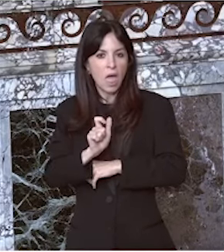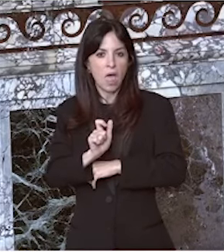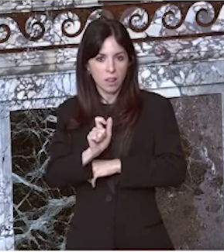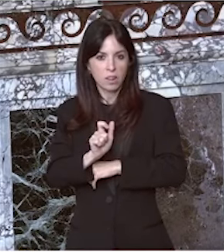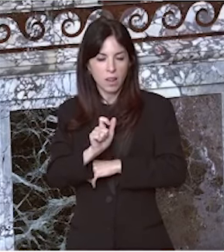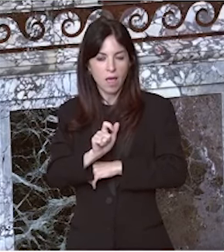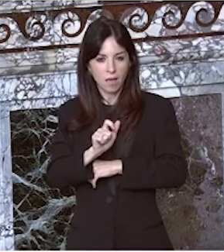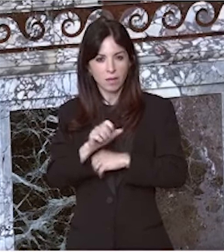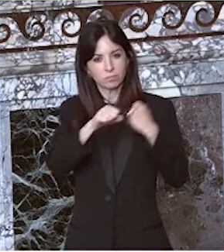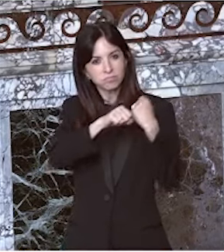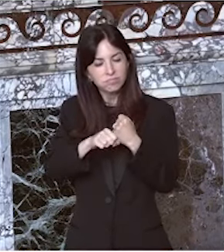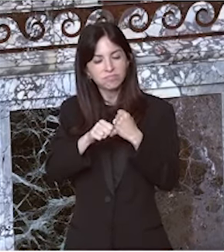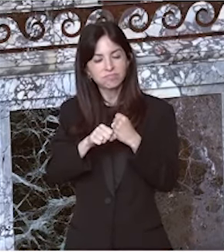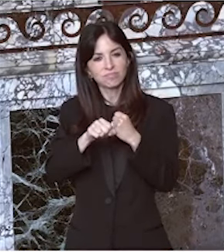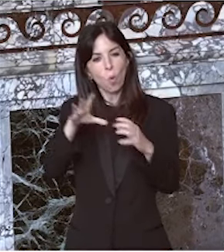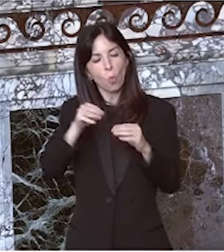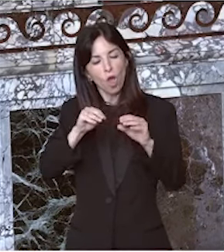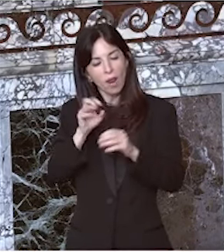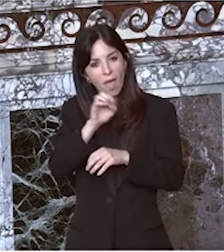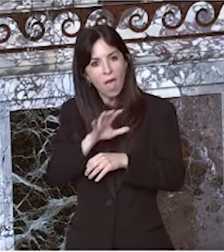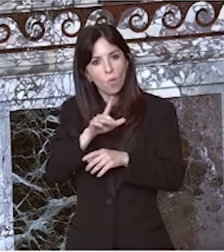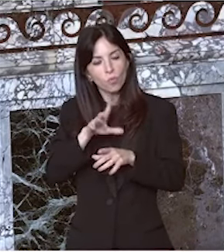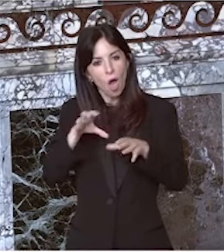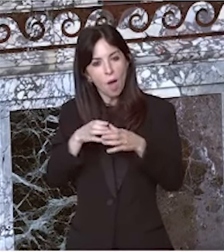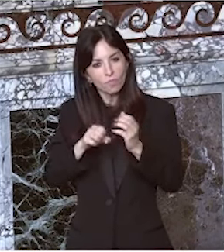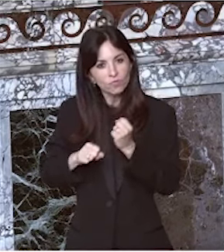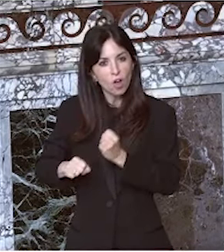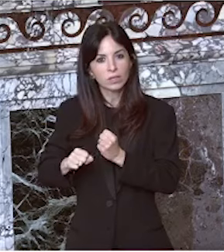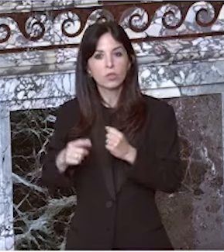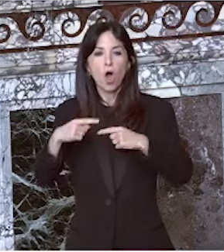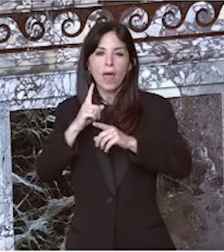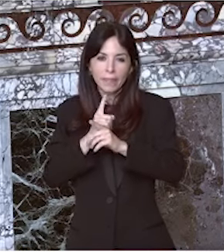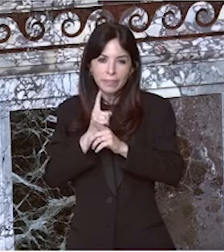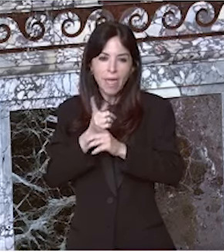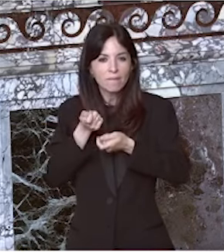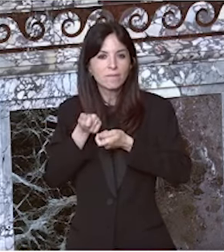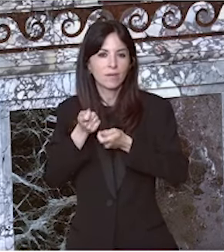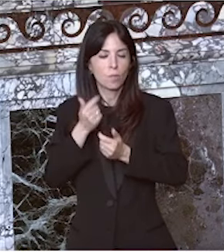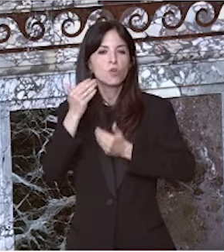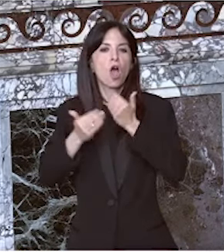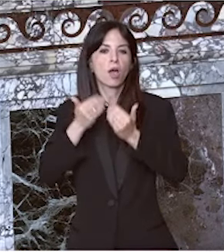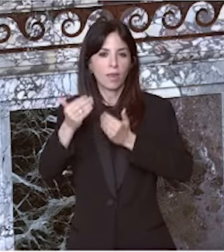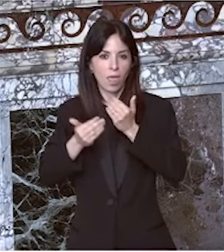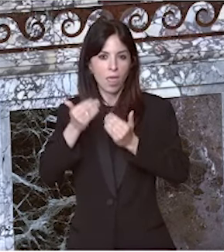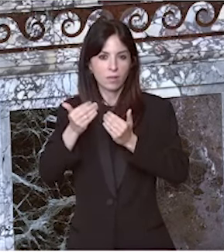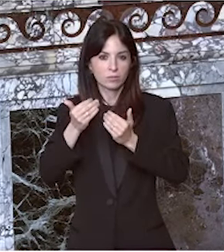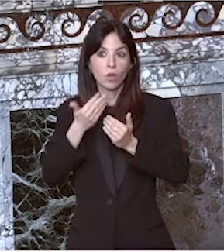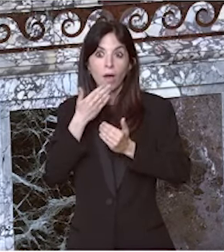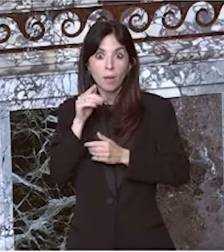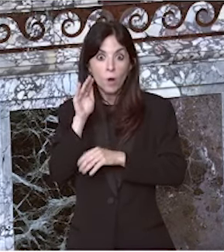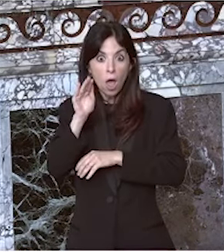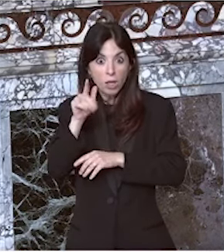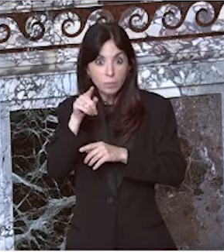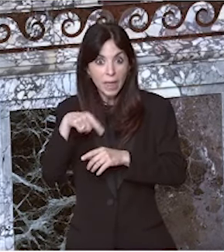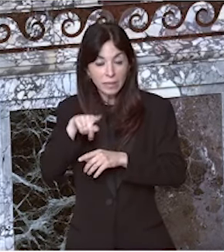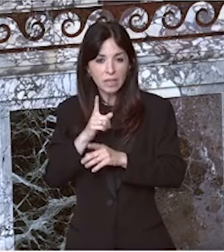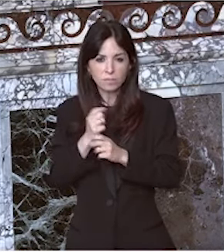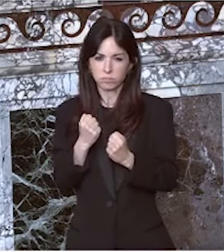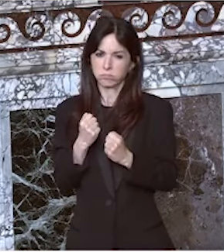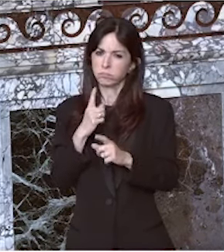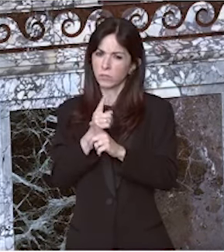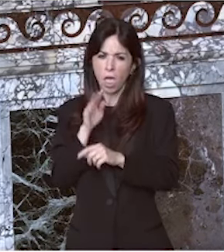fondare l'Unione Europea, ora può e deve concorrere al suo progresso. È con la forza di questa prospettiva che dobbiamo